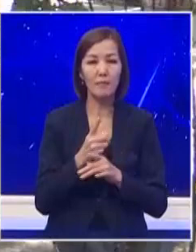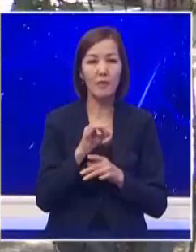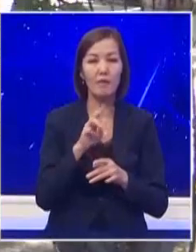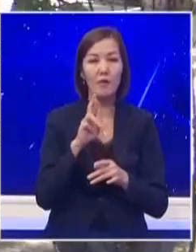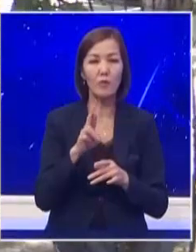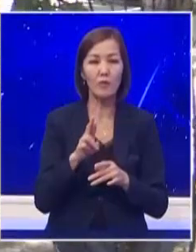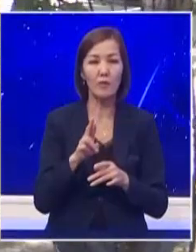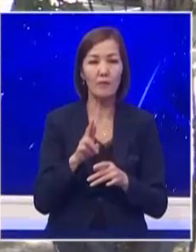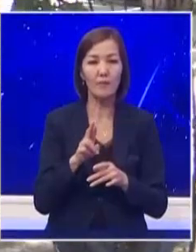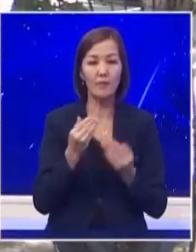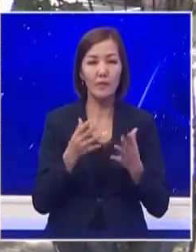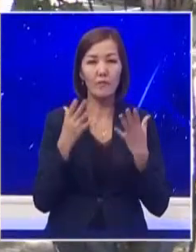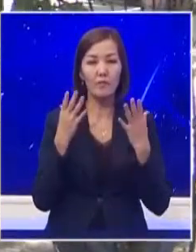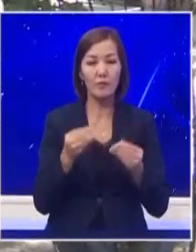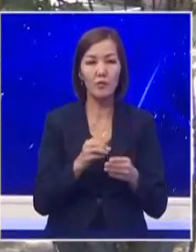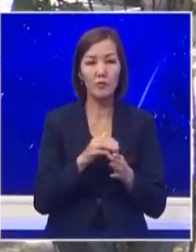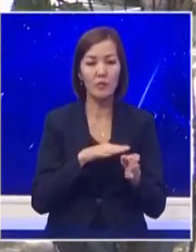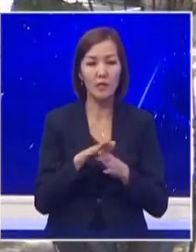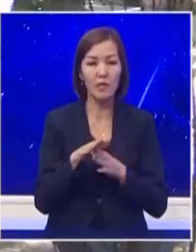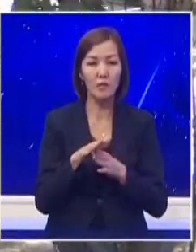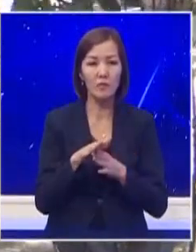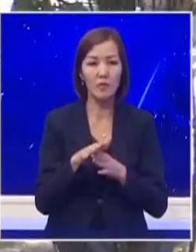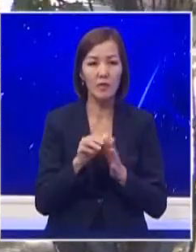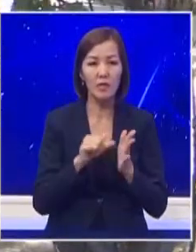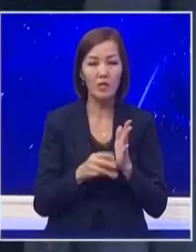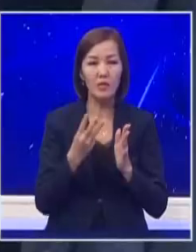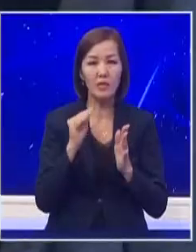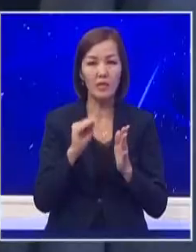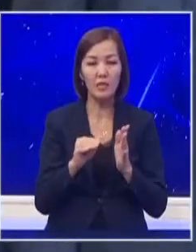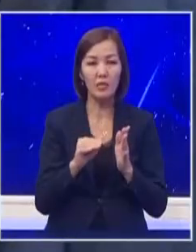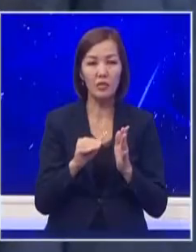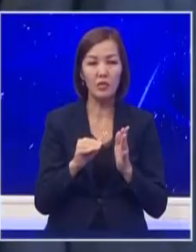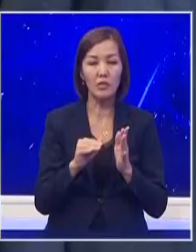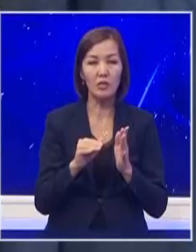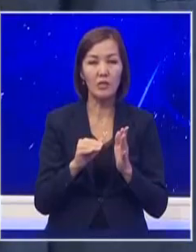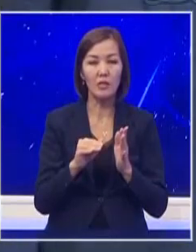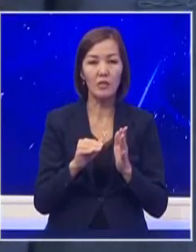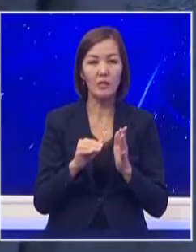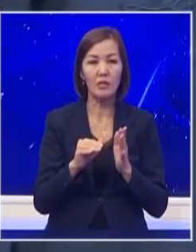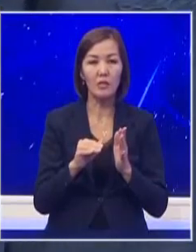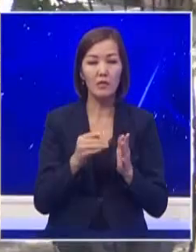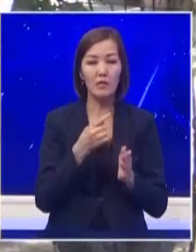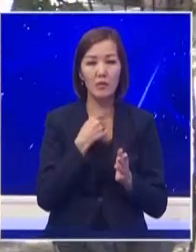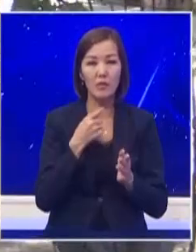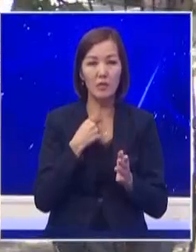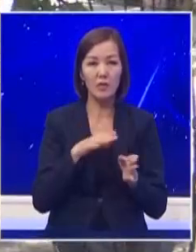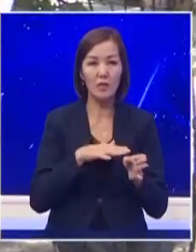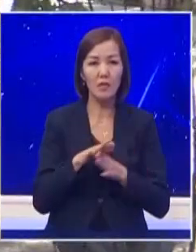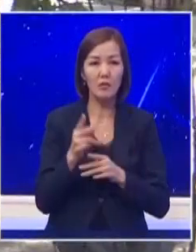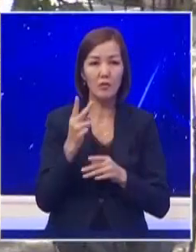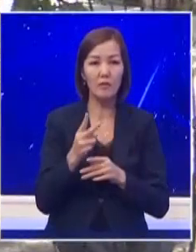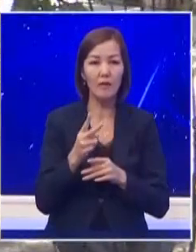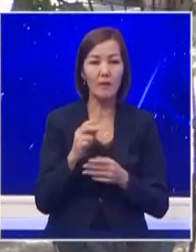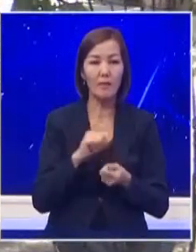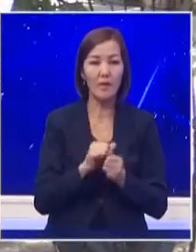июня на сегодняшний день реализована 63 тысячи у нас говорят Талдыкорган реализуется два